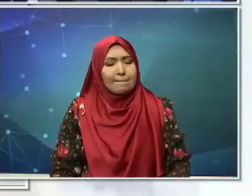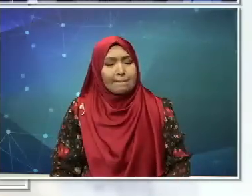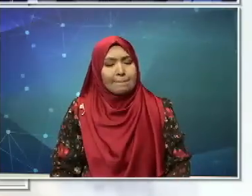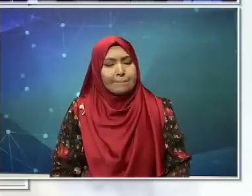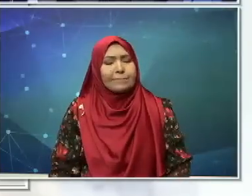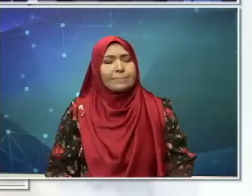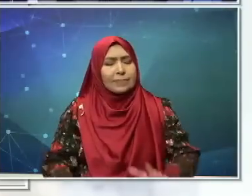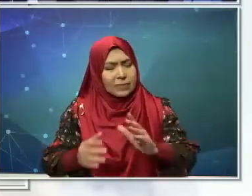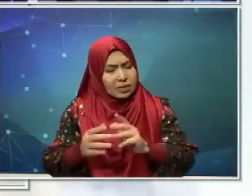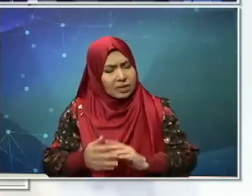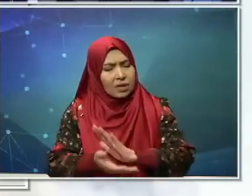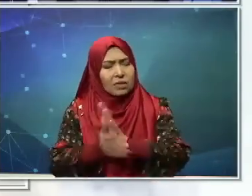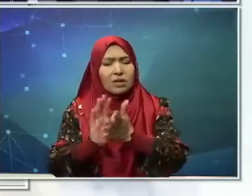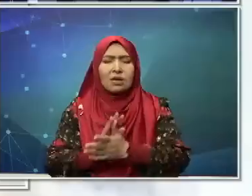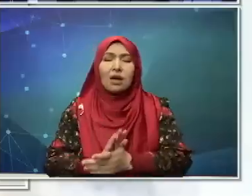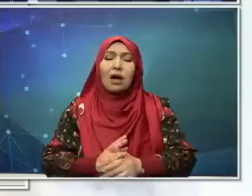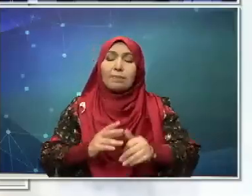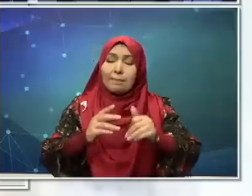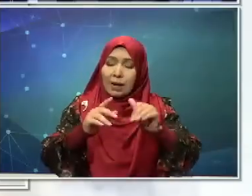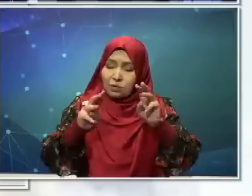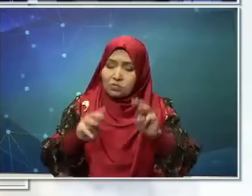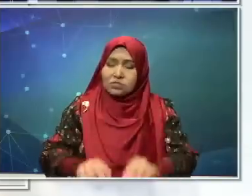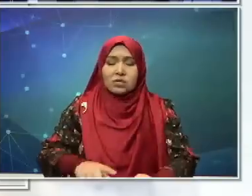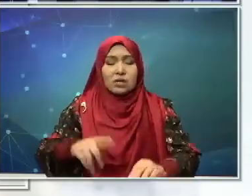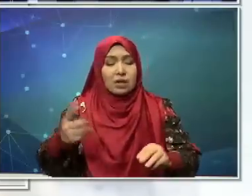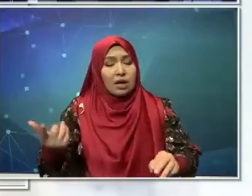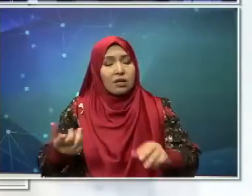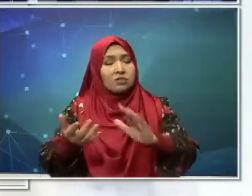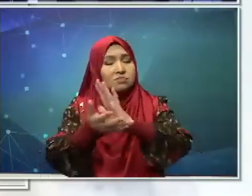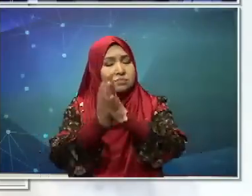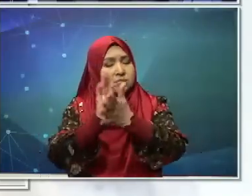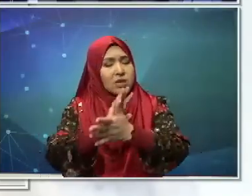Hai Innalillahi